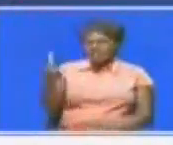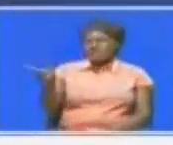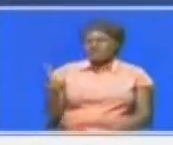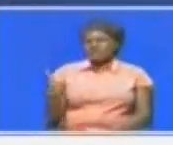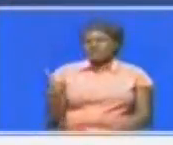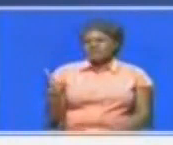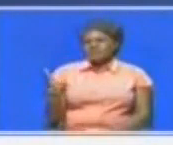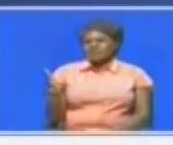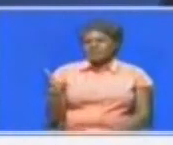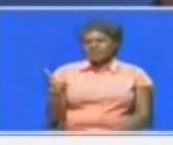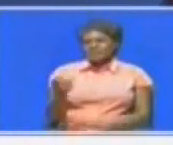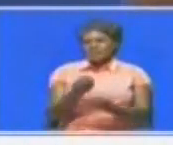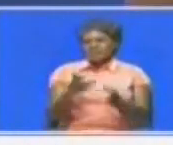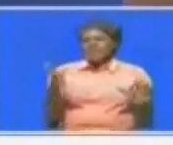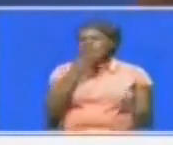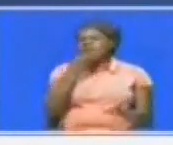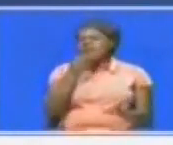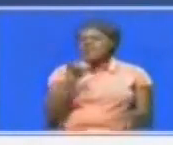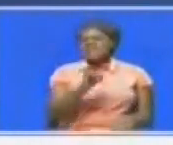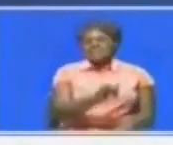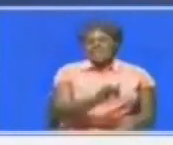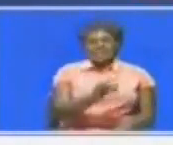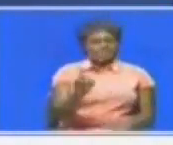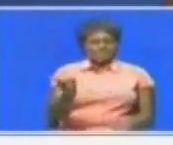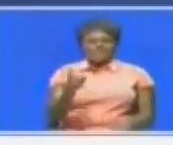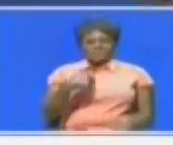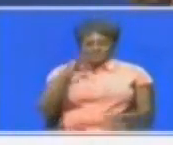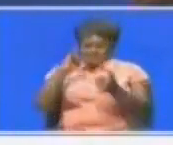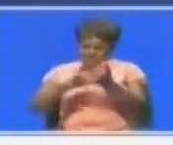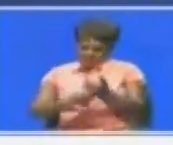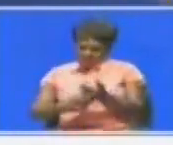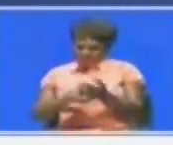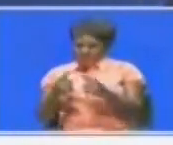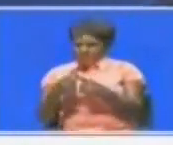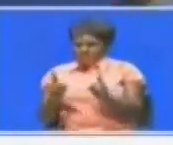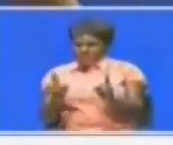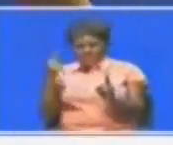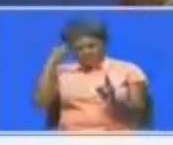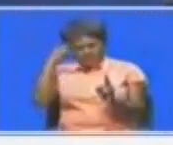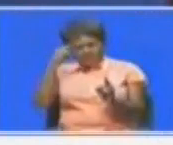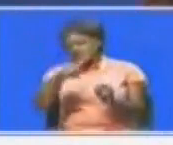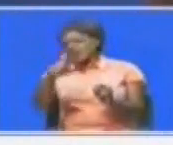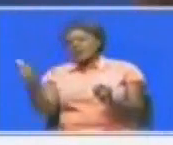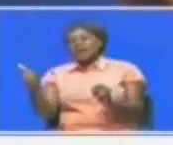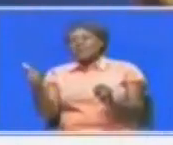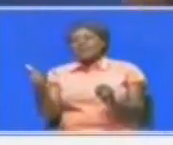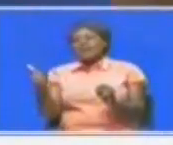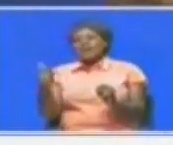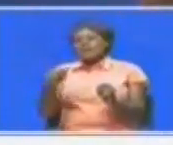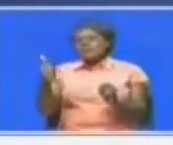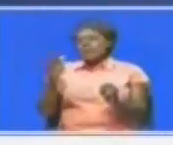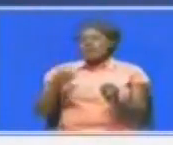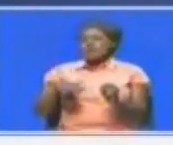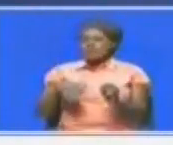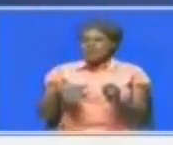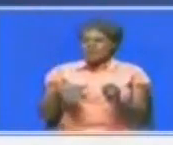naona ndoa nyingi watu wanaume hawajatulia. Mume anajua nimekuoa lakini akileki kwa mali pengine. Na pia kuna wale wanaume wao wanasaliti